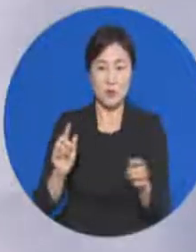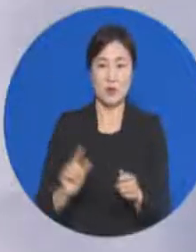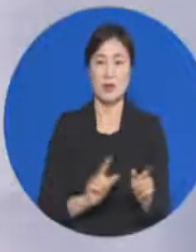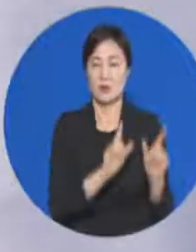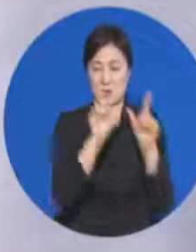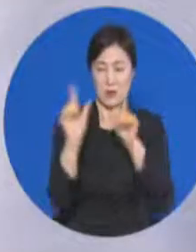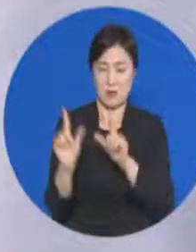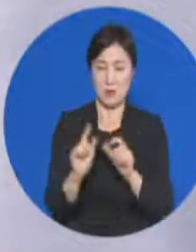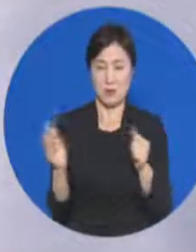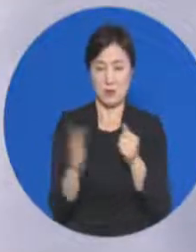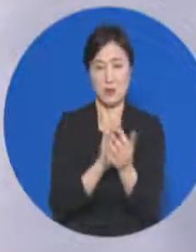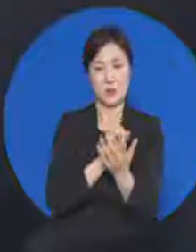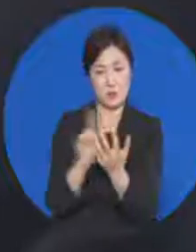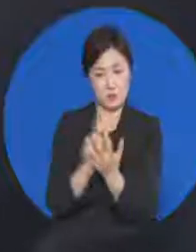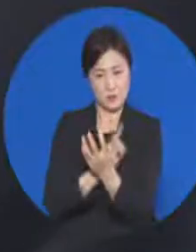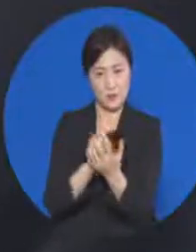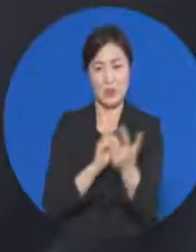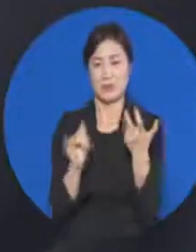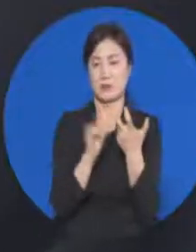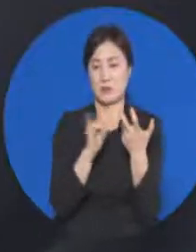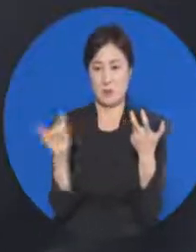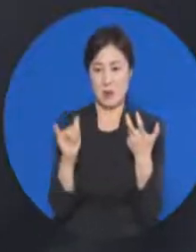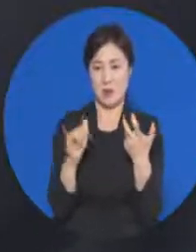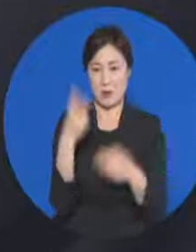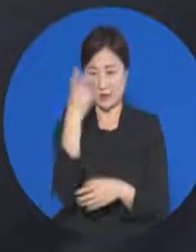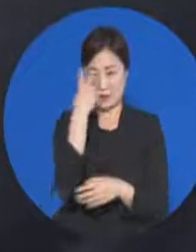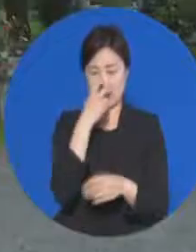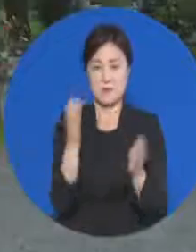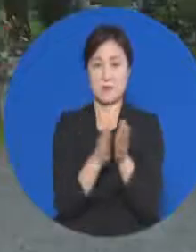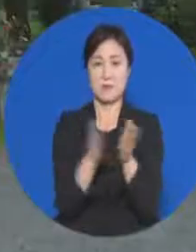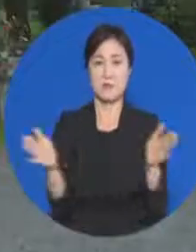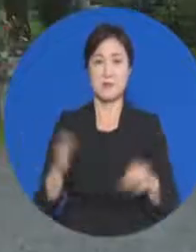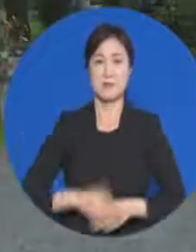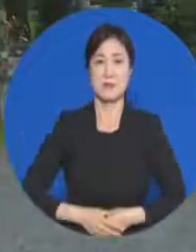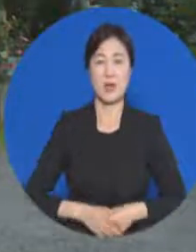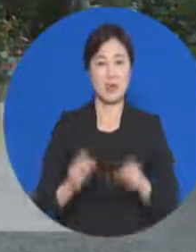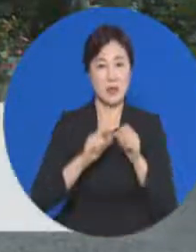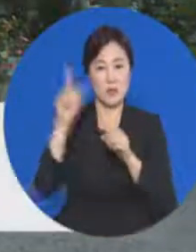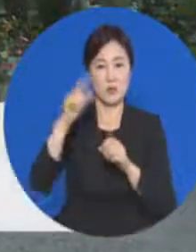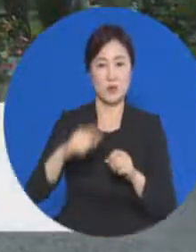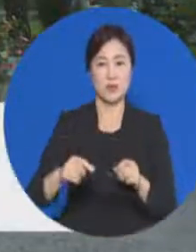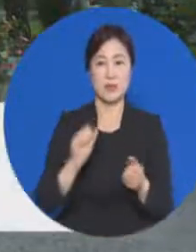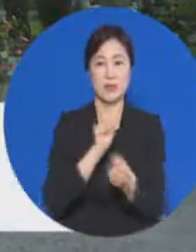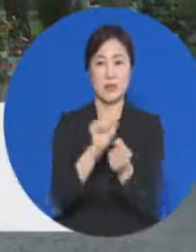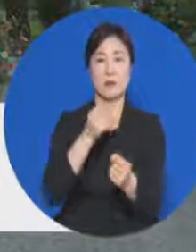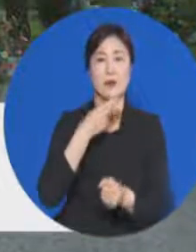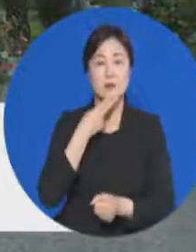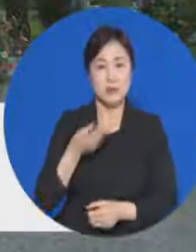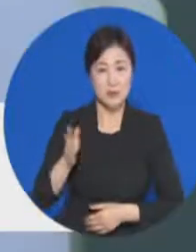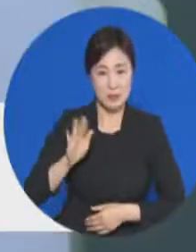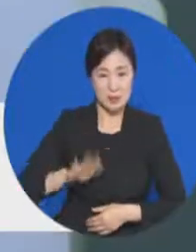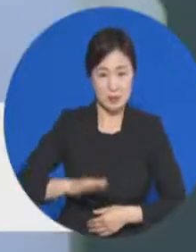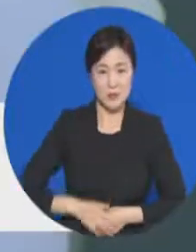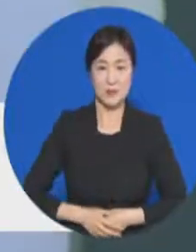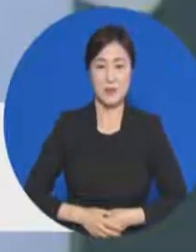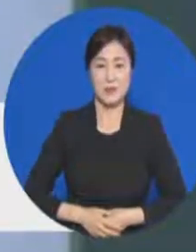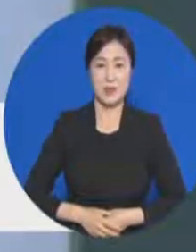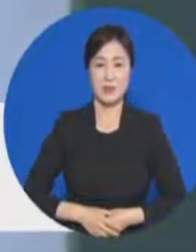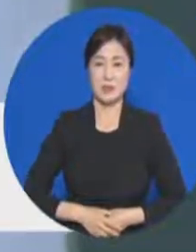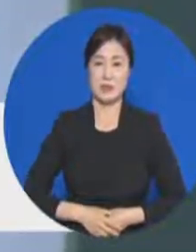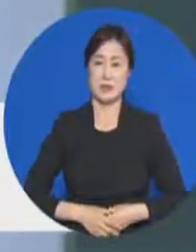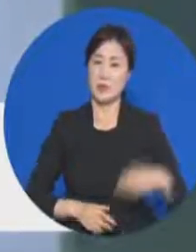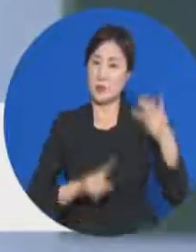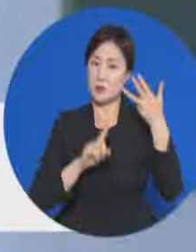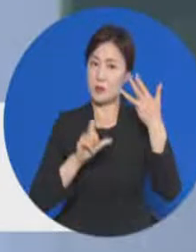명이 직간접 접촉자로 분류돼 검사를 받았습니다. 대부분 음성 판정을 받았지만 지난 15일 의심면